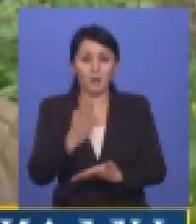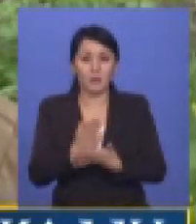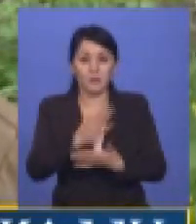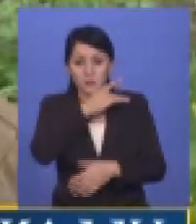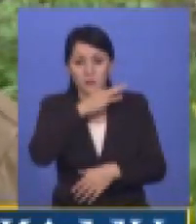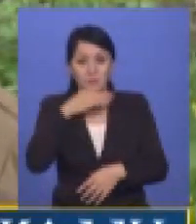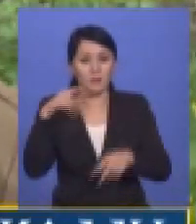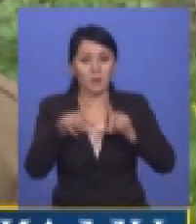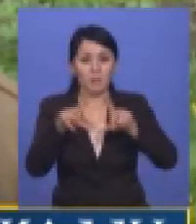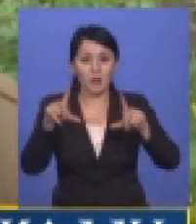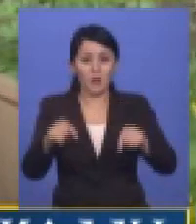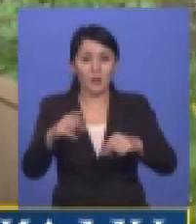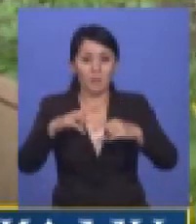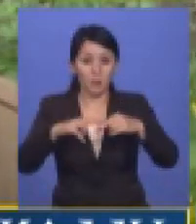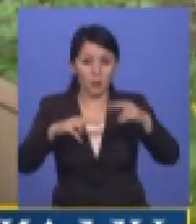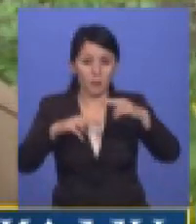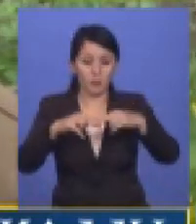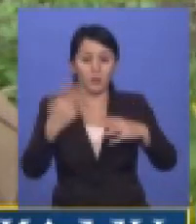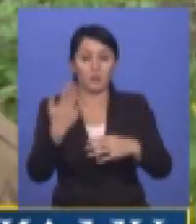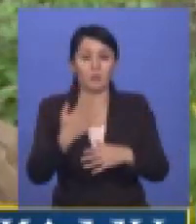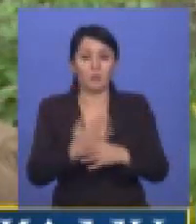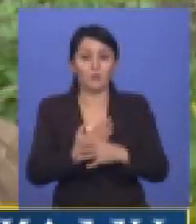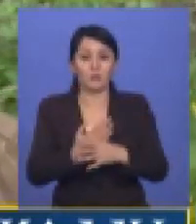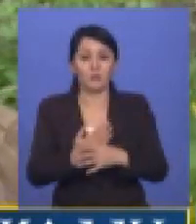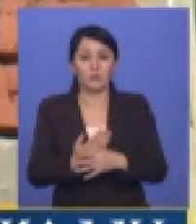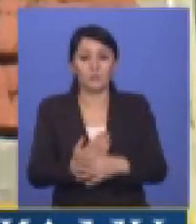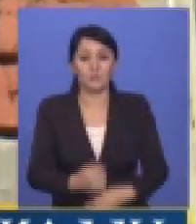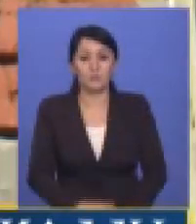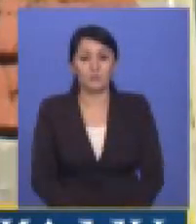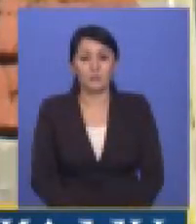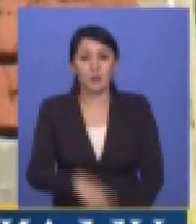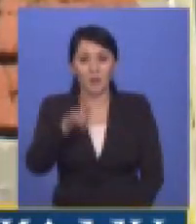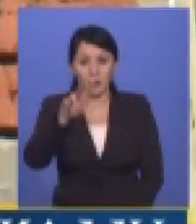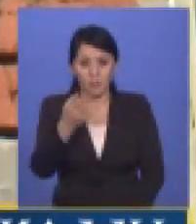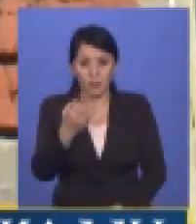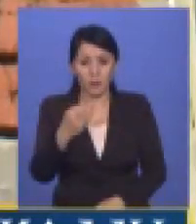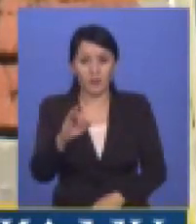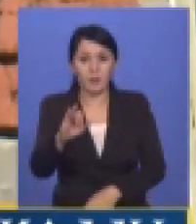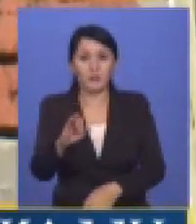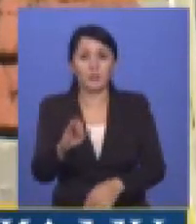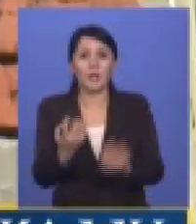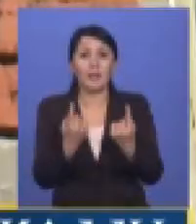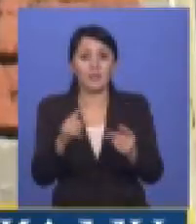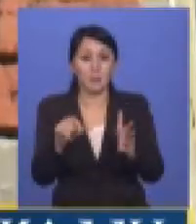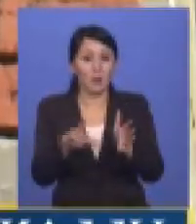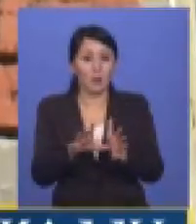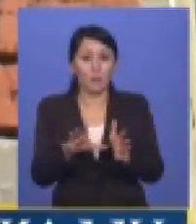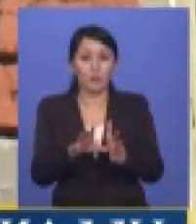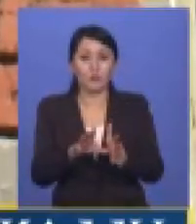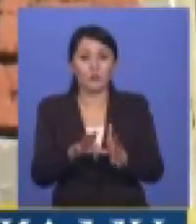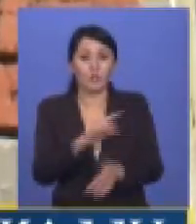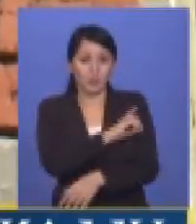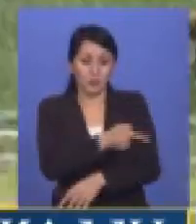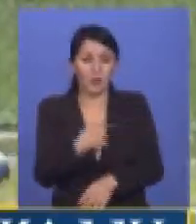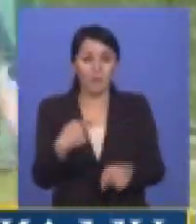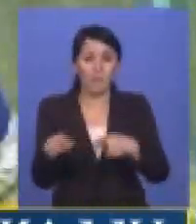көптеген маңызды кешендердің салуына оның қосқан үлесі мол. Александр Липовой белгілі энергетик қана емес, мықты футболшы